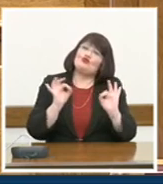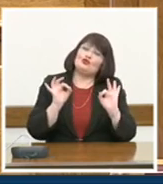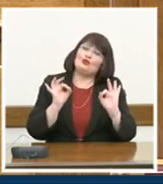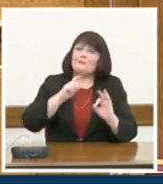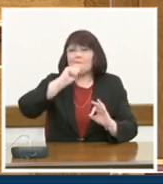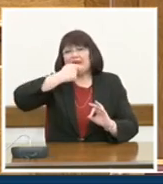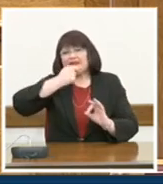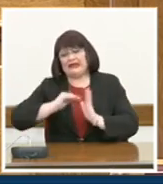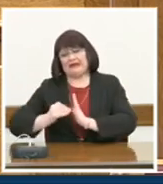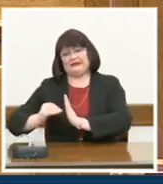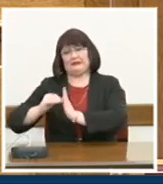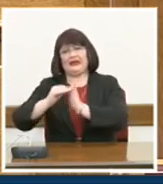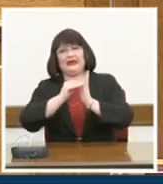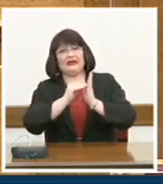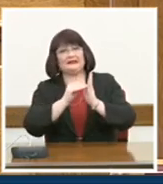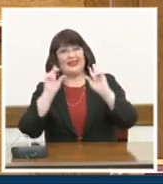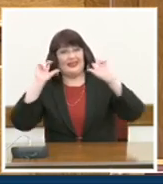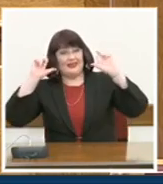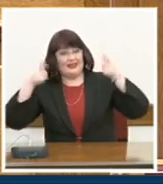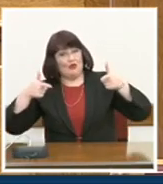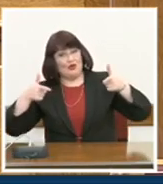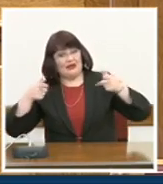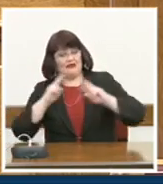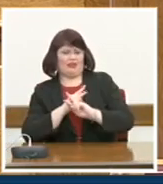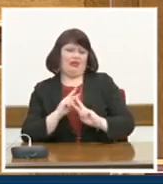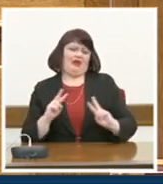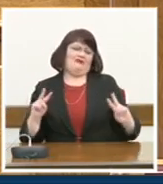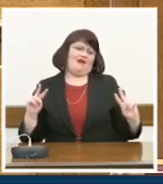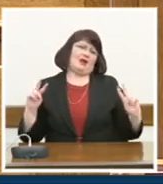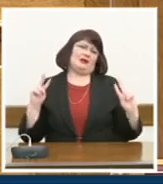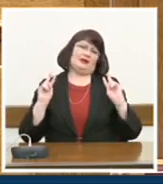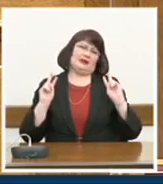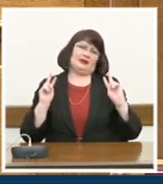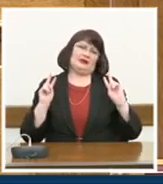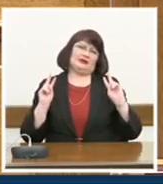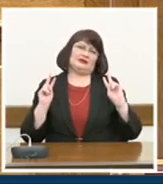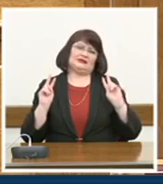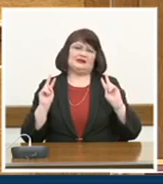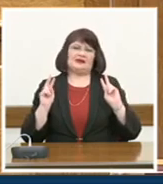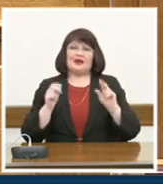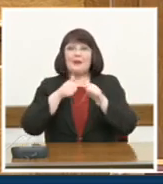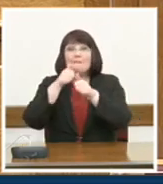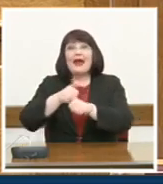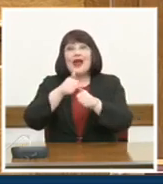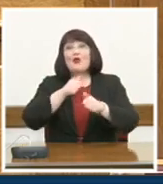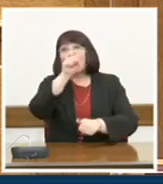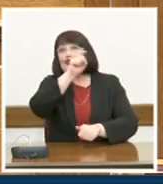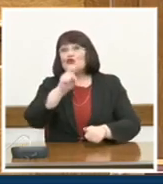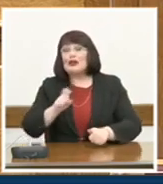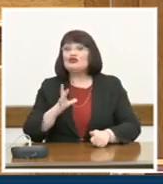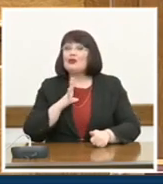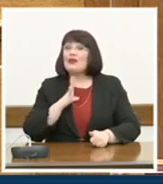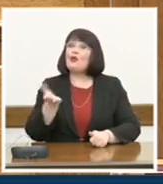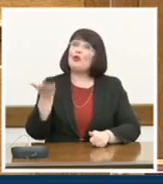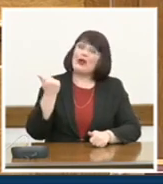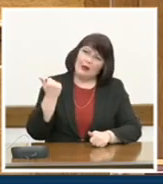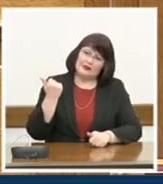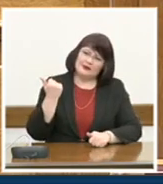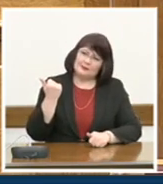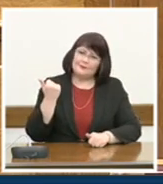λειτουργούν δήθεν δημοκρατικά και με διαφάνεια, χωρίς να παρακολουθούν τις ζωές των άλλων. Και επειδή